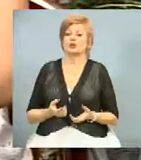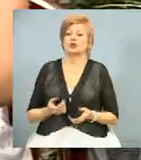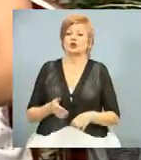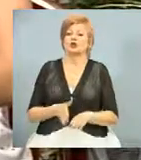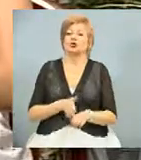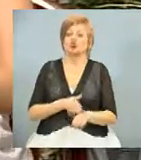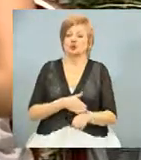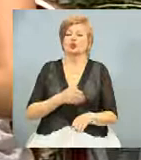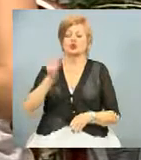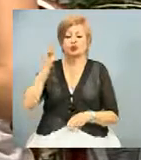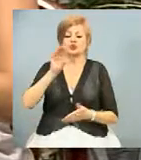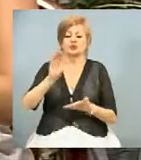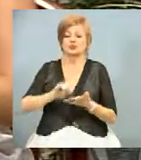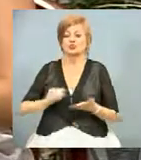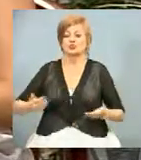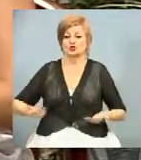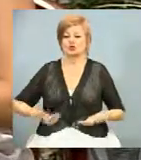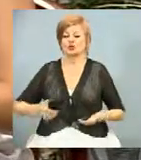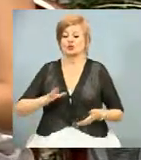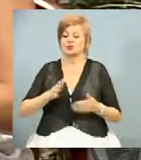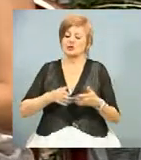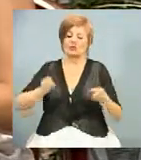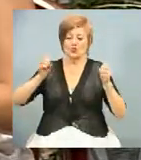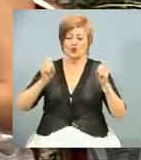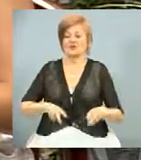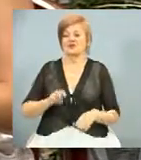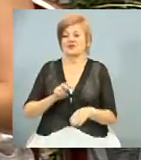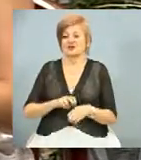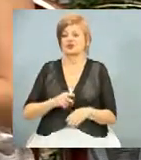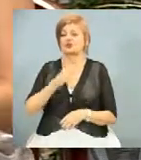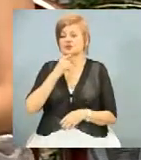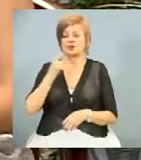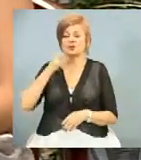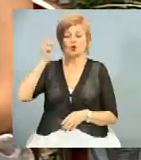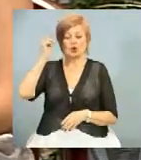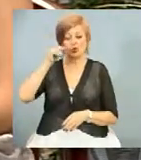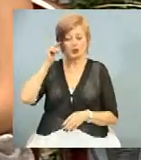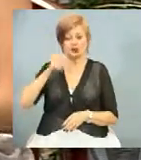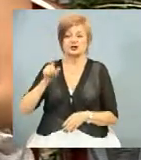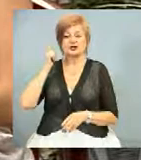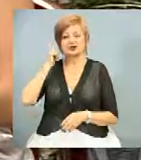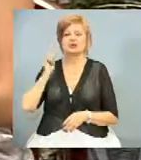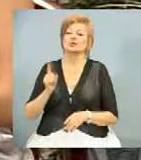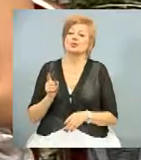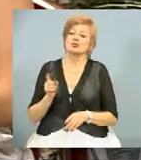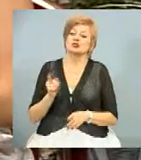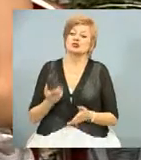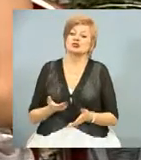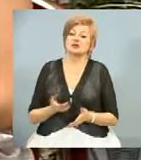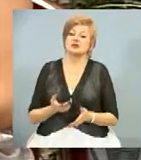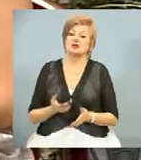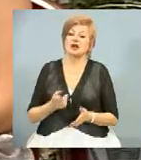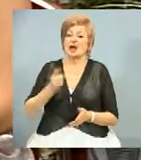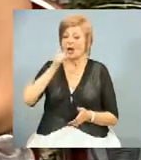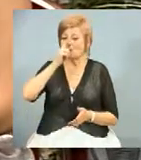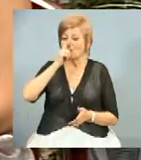дуже довго вчаться, все життя буквально. Щоб бути професійним лікарем, треба вчитися. А як ти гадаєш, які